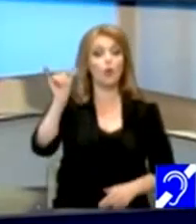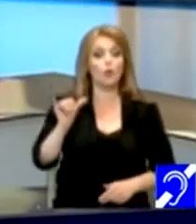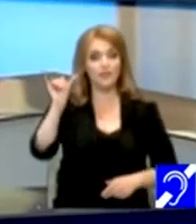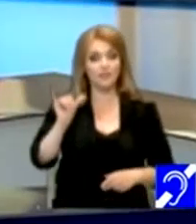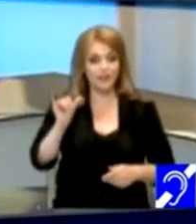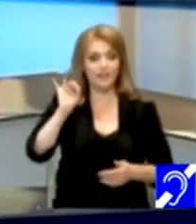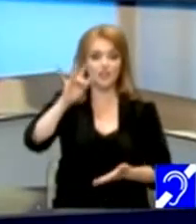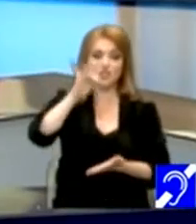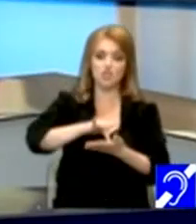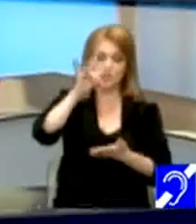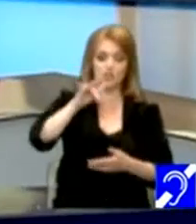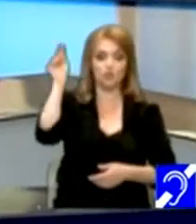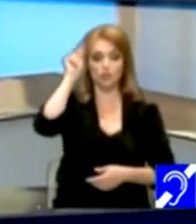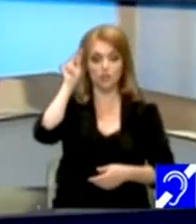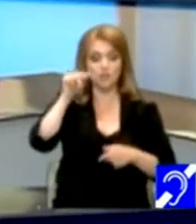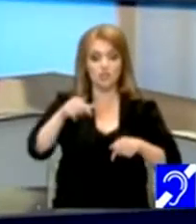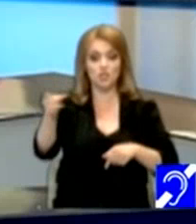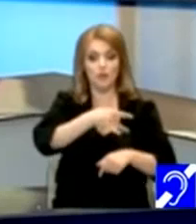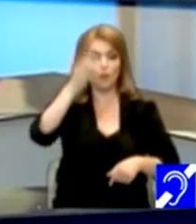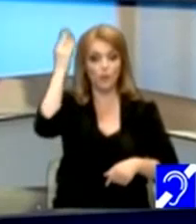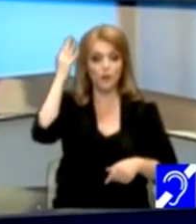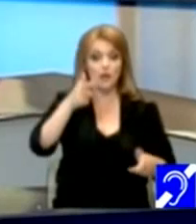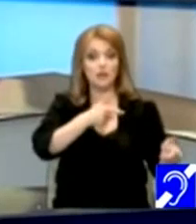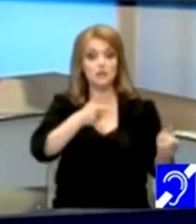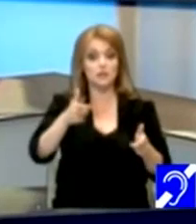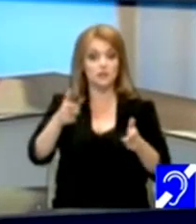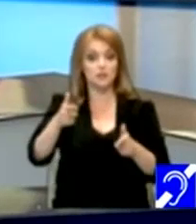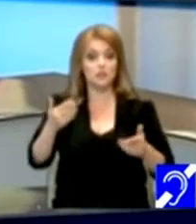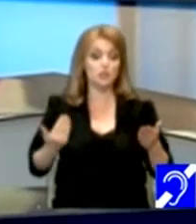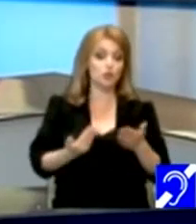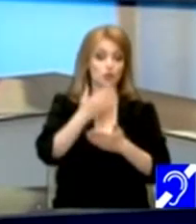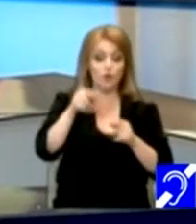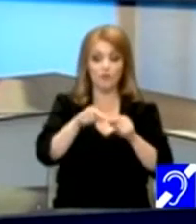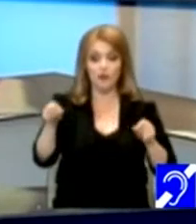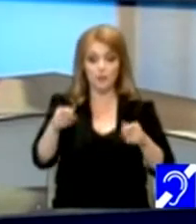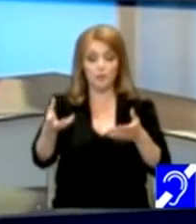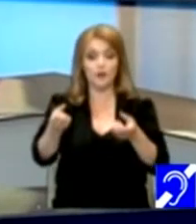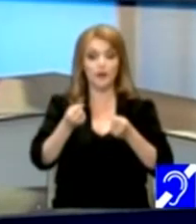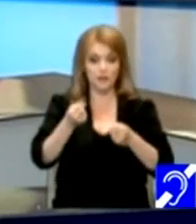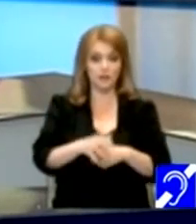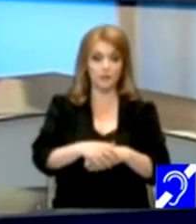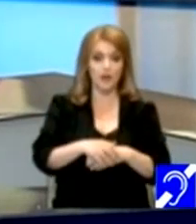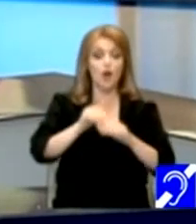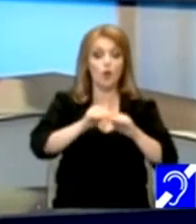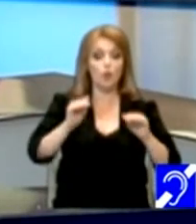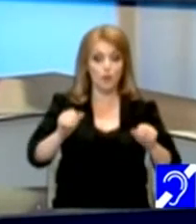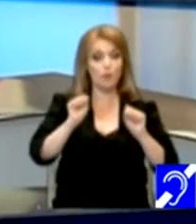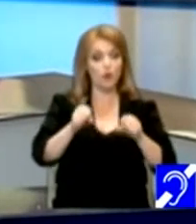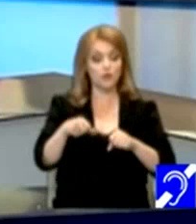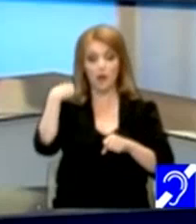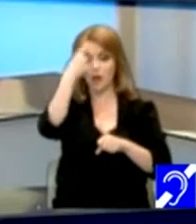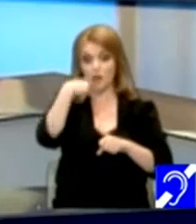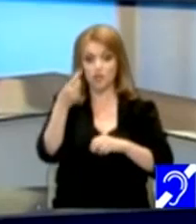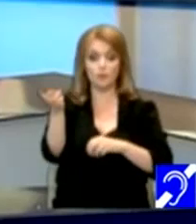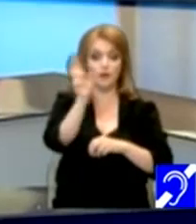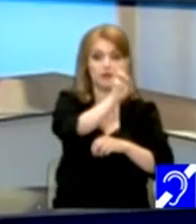Universitățile și centrele de excelență din Republica Moldova se pregătesc de noua sesiune de admitere. Candidații pot depune fizic dosarele